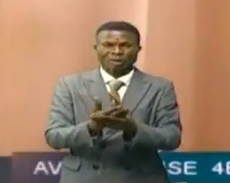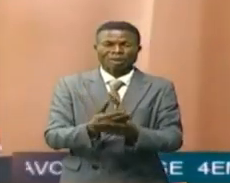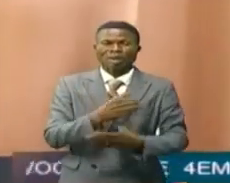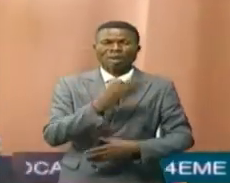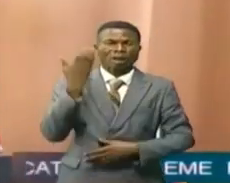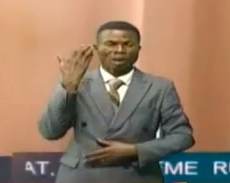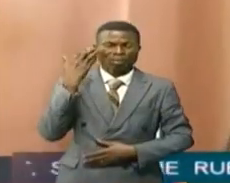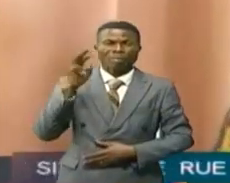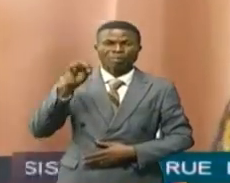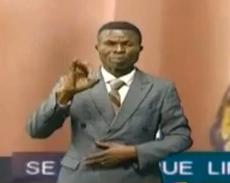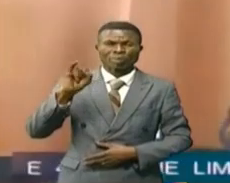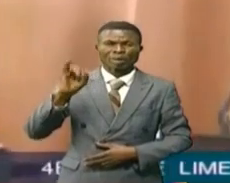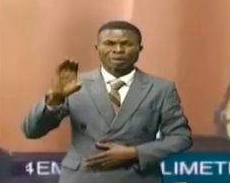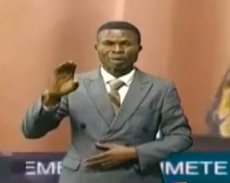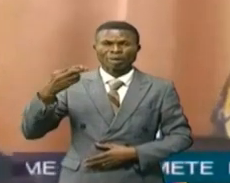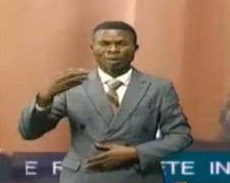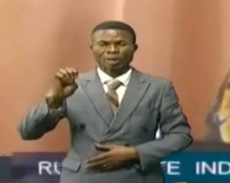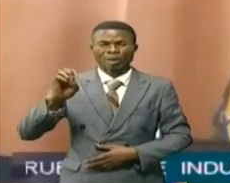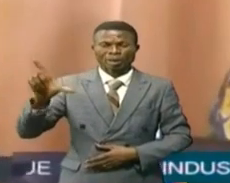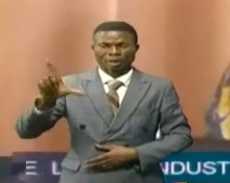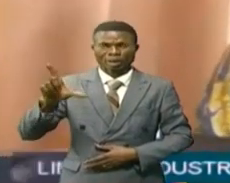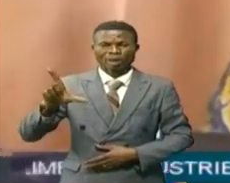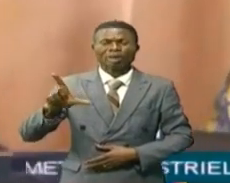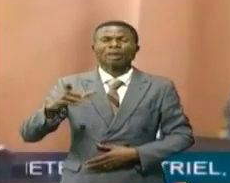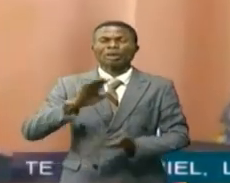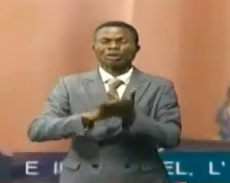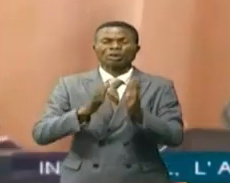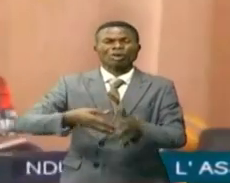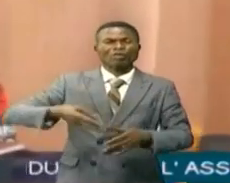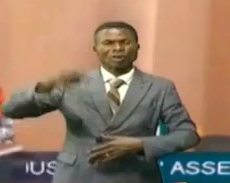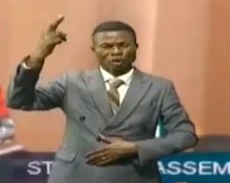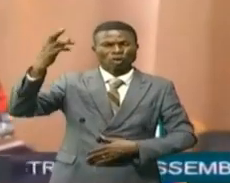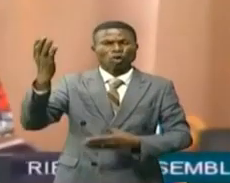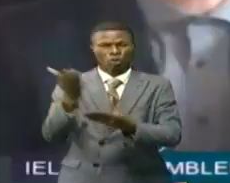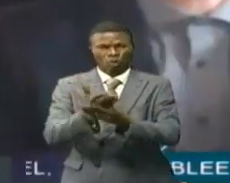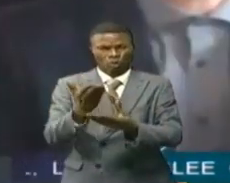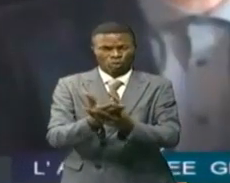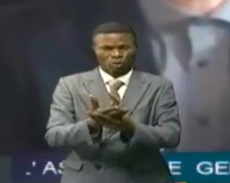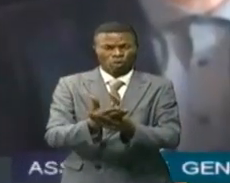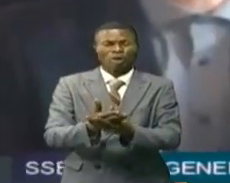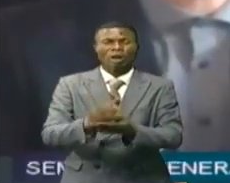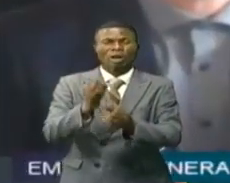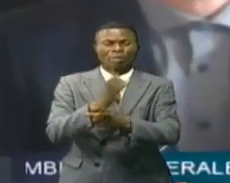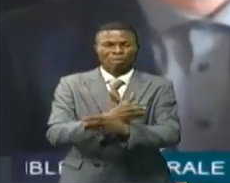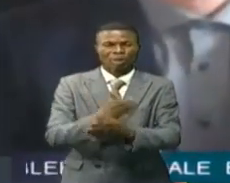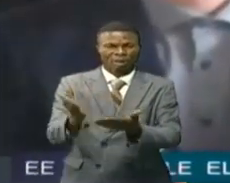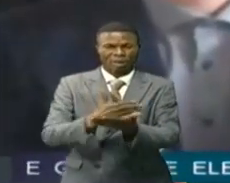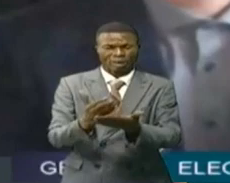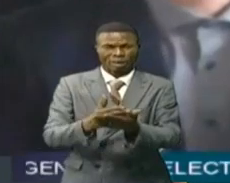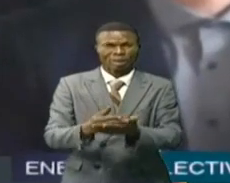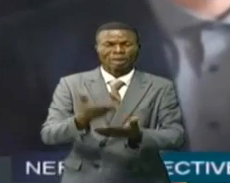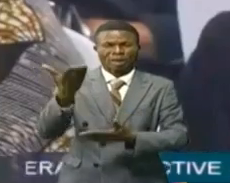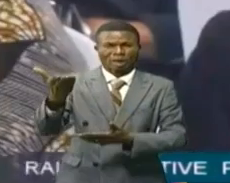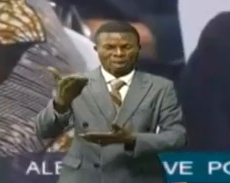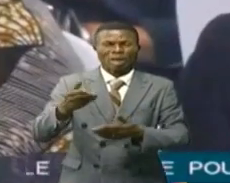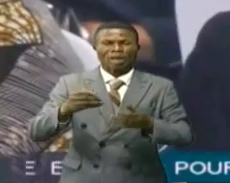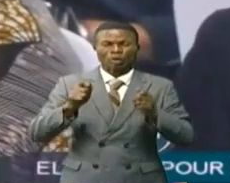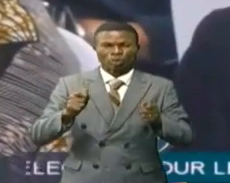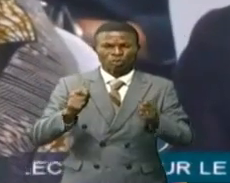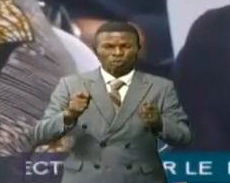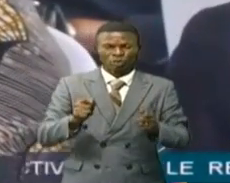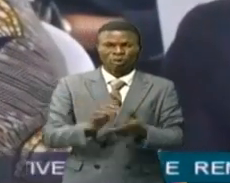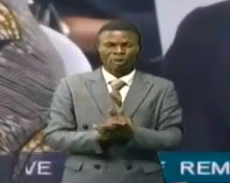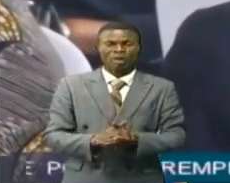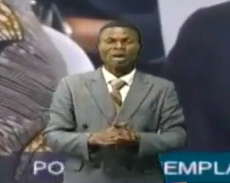Kingwaya Aleb, arrache la place dans les rayons des ouvrages et il se trouve déjà sur le plateau médiatique congolais. Cette